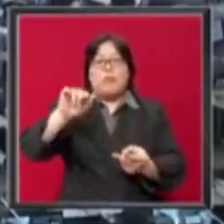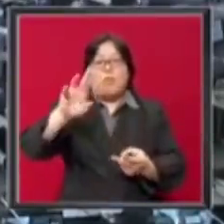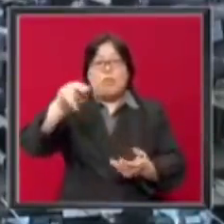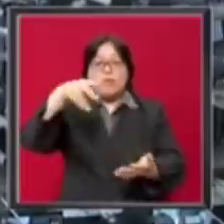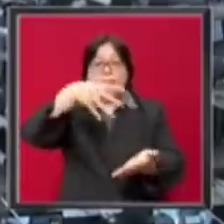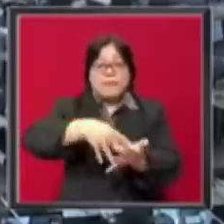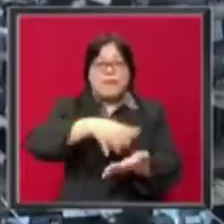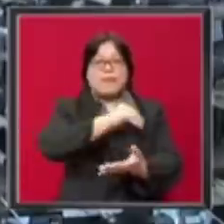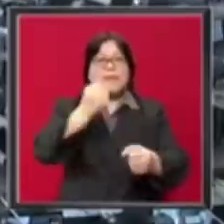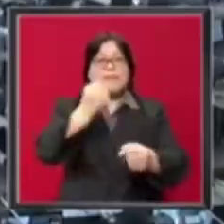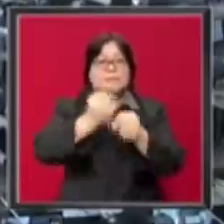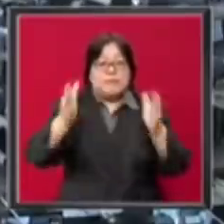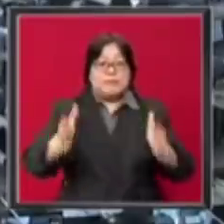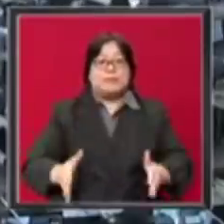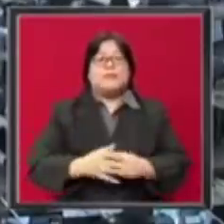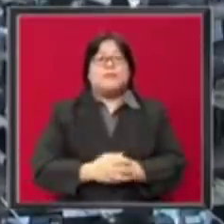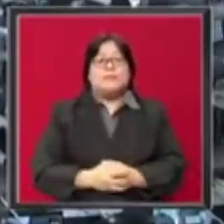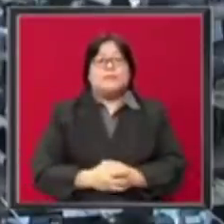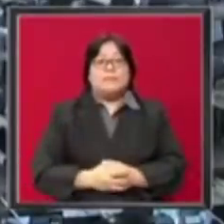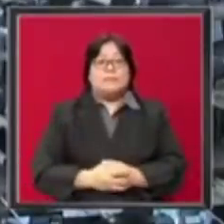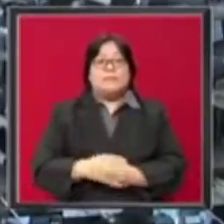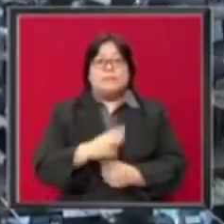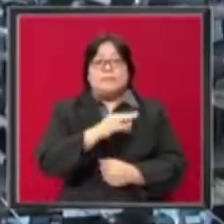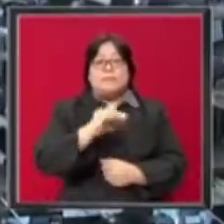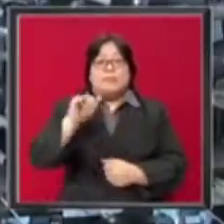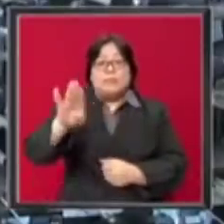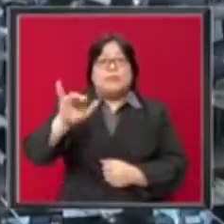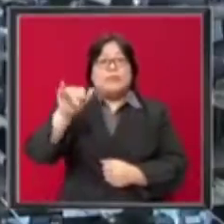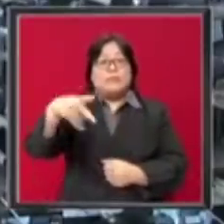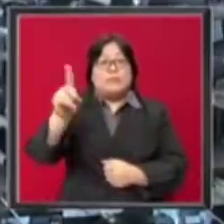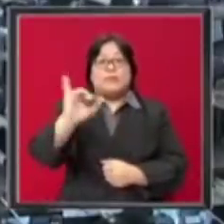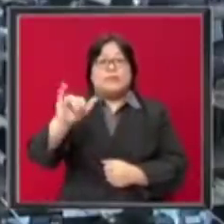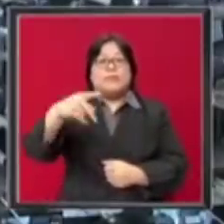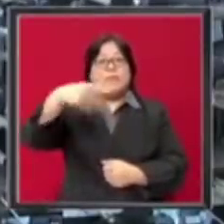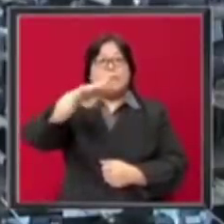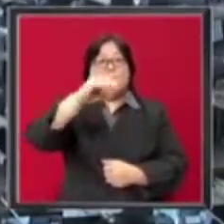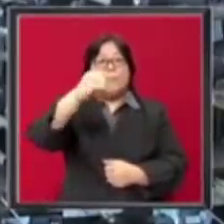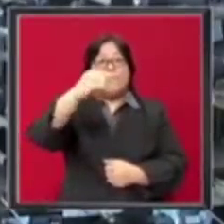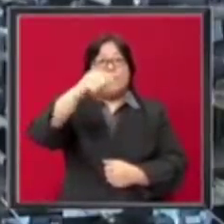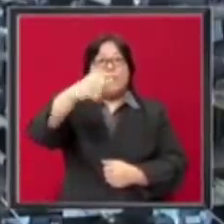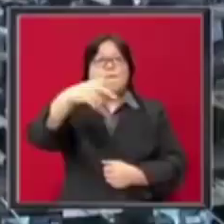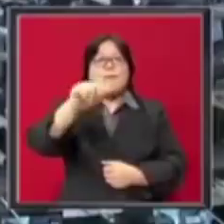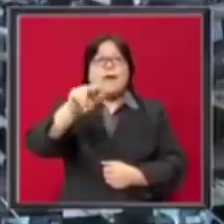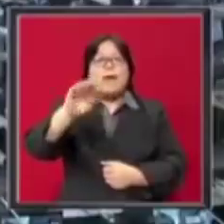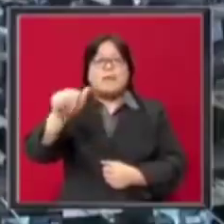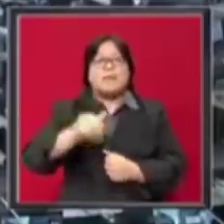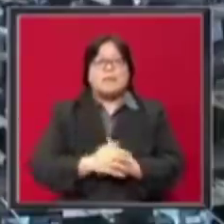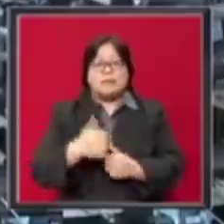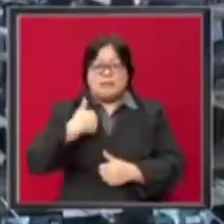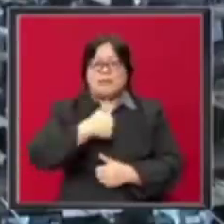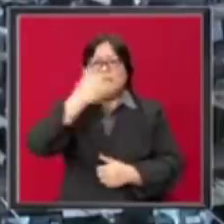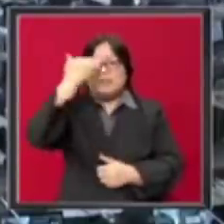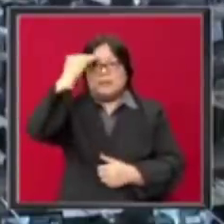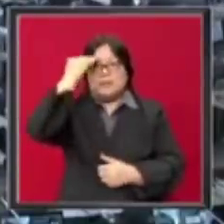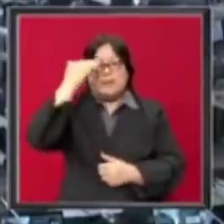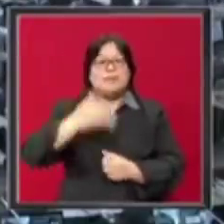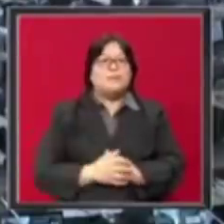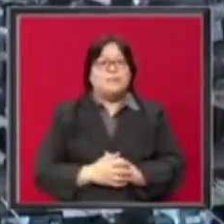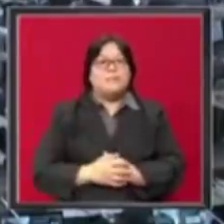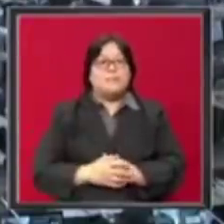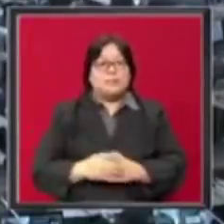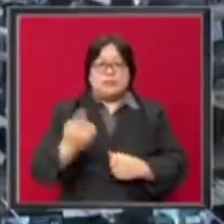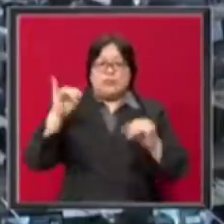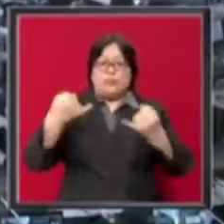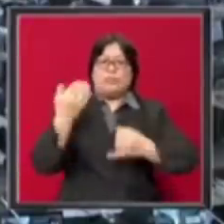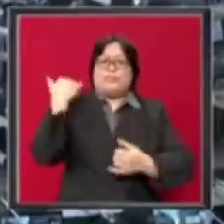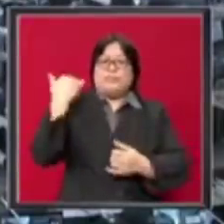penjara dan petugas. Dan yang Mohd Pak Dixon menyebut tentang propaganda. Kita tahu hari